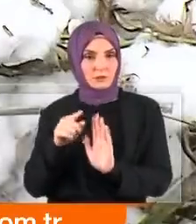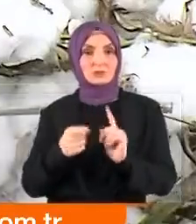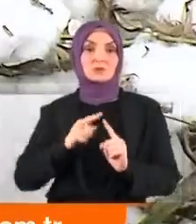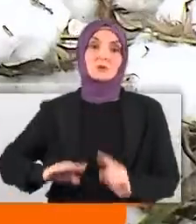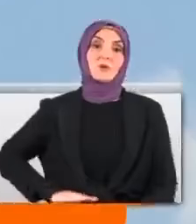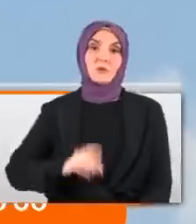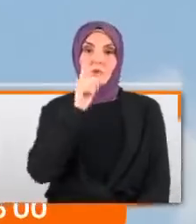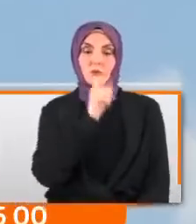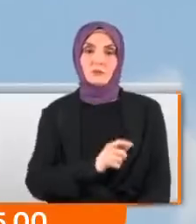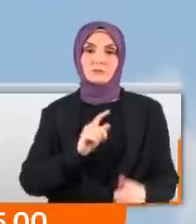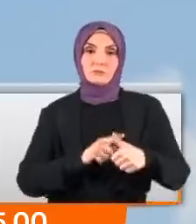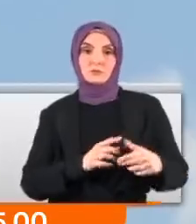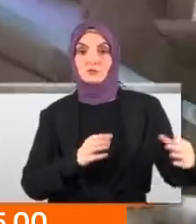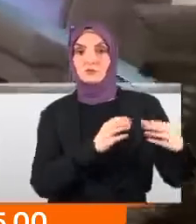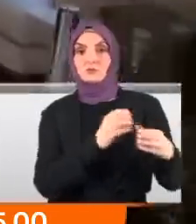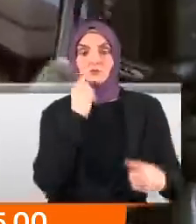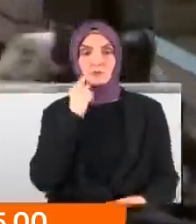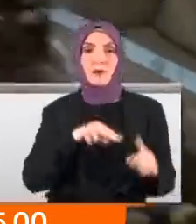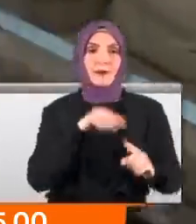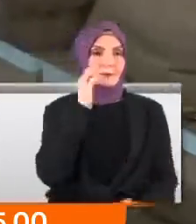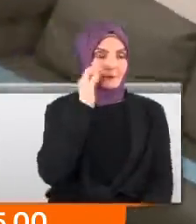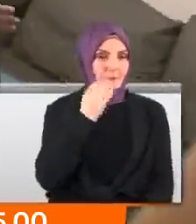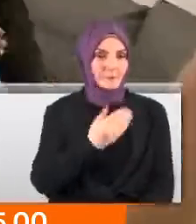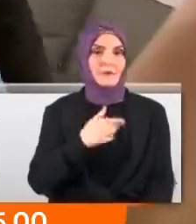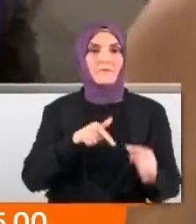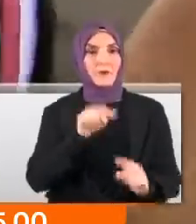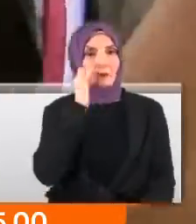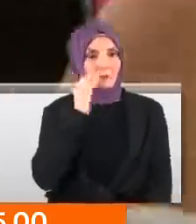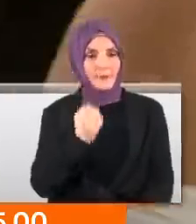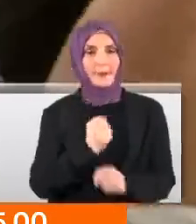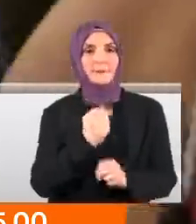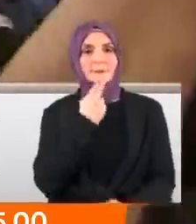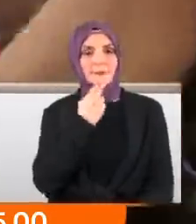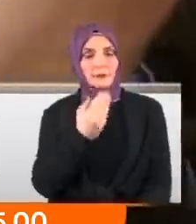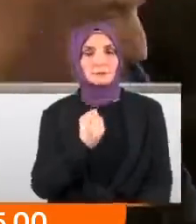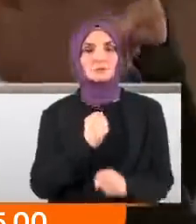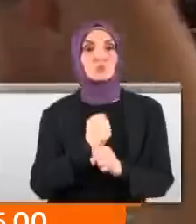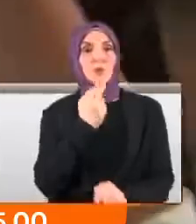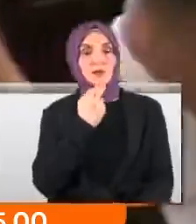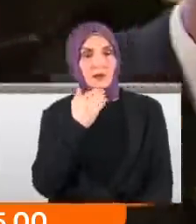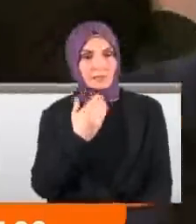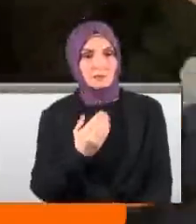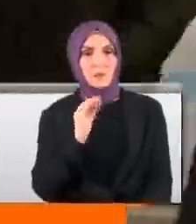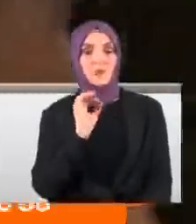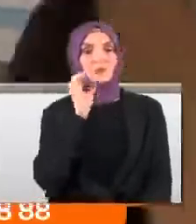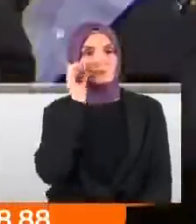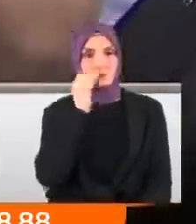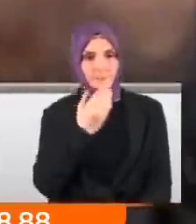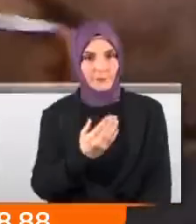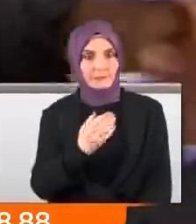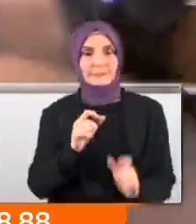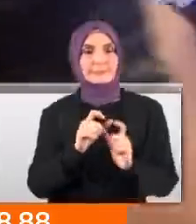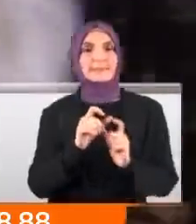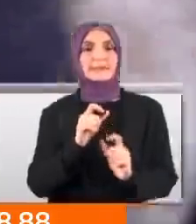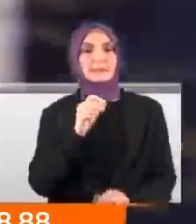Ali Öztunç, Faik Öztrak, Fethi Açıkel, Gamze Akkuş İlgezdi, Gülizar Biçer Karaca, Oğuz Kağan Salıcı, Seyit